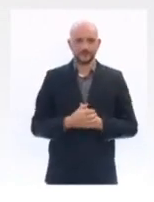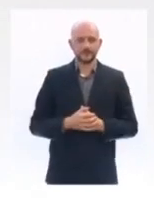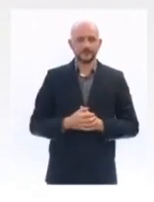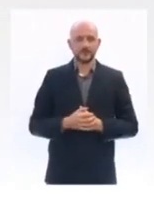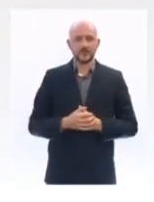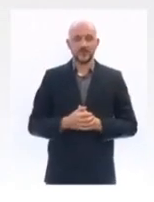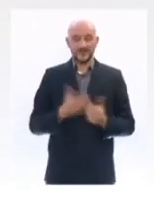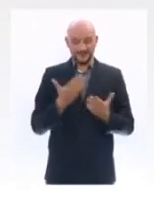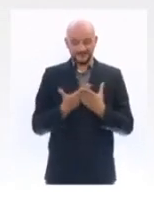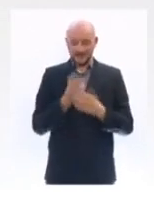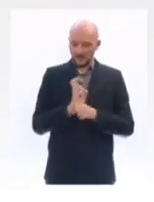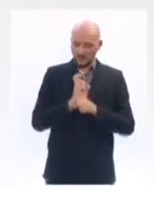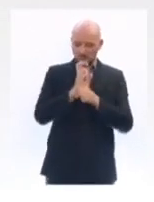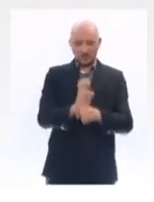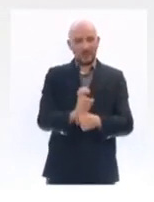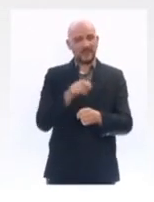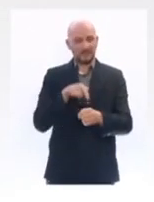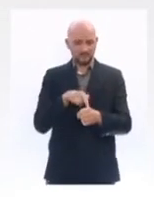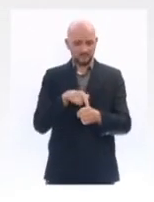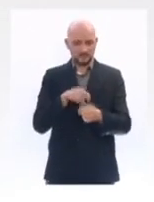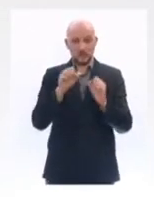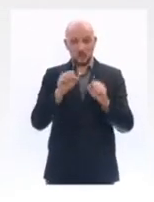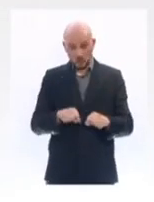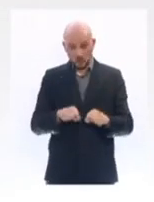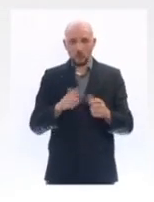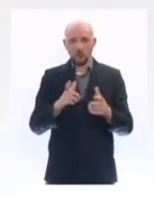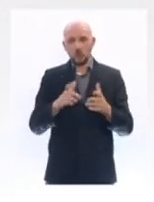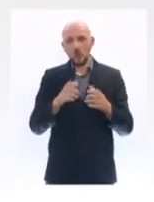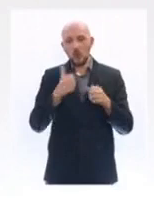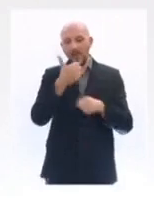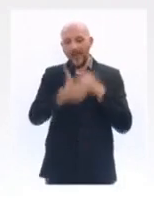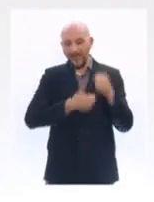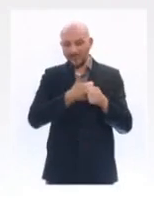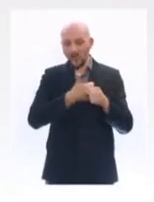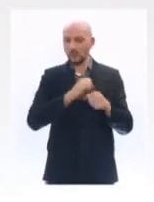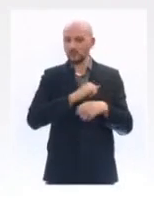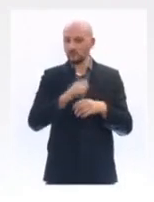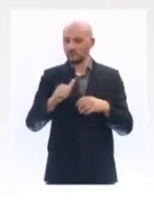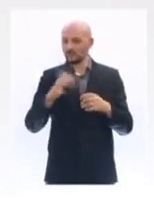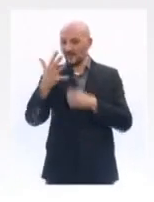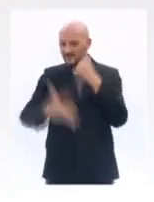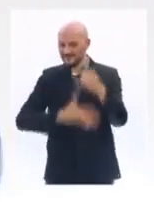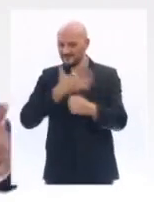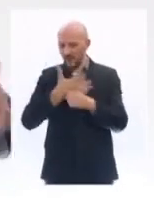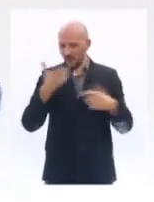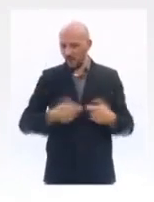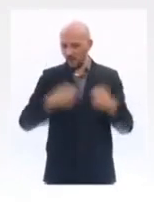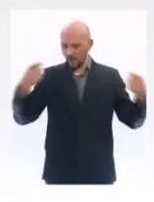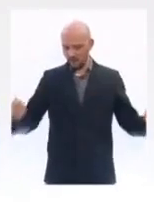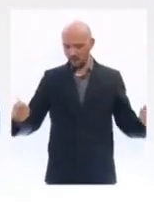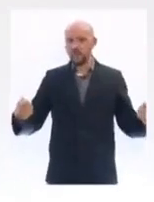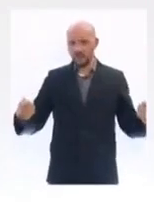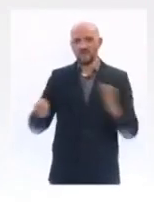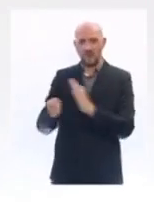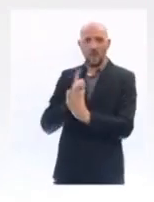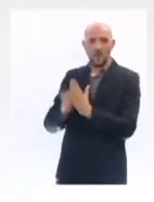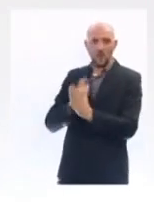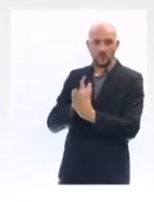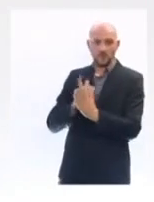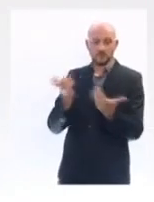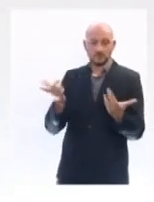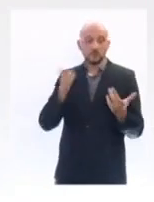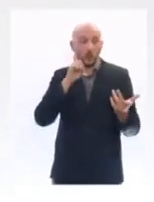comprise. Et nous veillerons à ce que toutes les succursales bancaires, toutes les agences, accordent bien ces taux attractifs aux